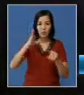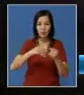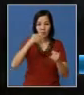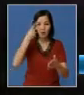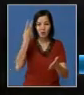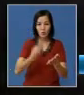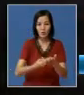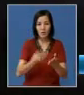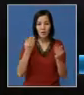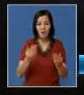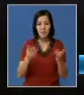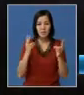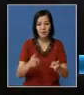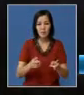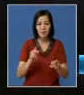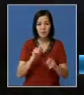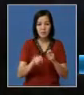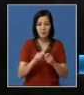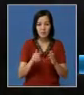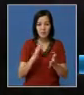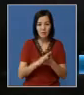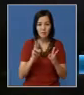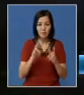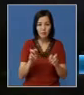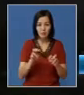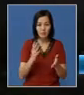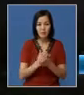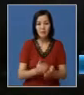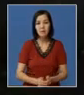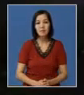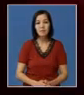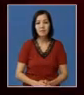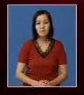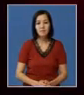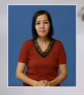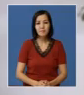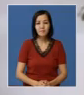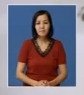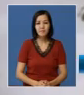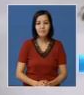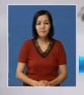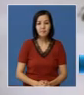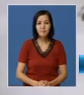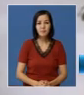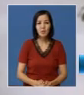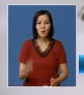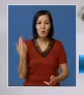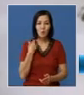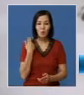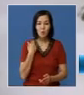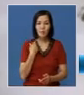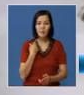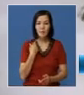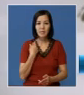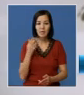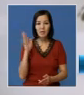Әзірге апаттың нақты себебі анықталмады. Оқиға орнында арнайы мамандар жұмыс істеп жатыр. Ұлыбритания ғалымдары итбалықтарға